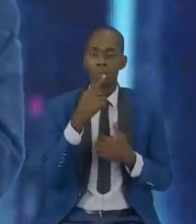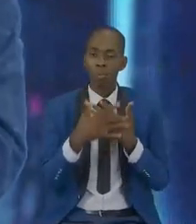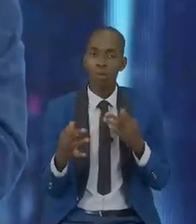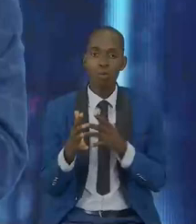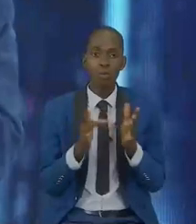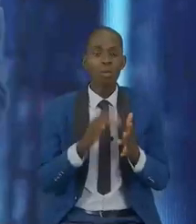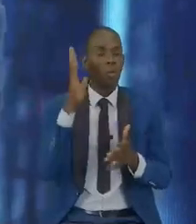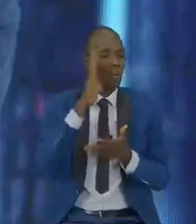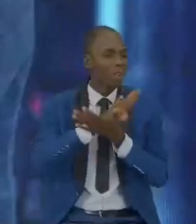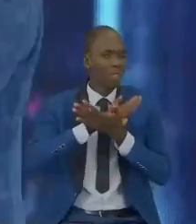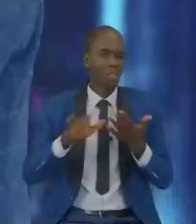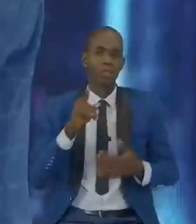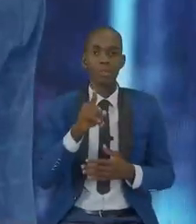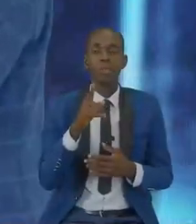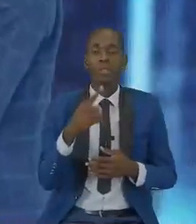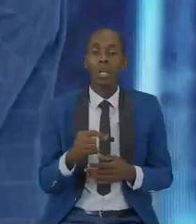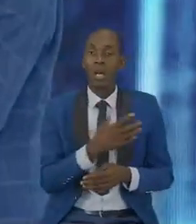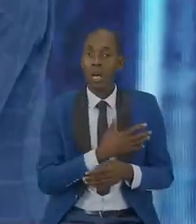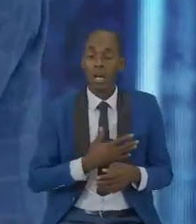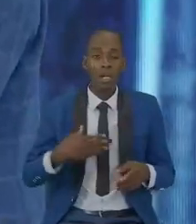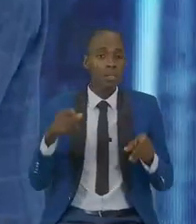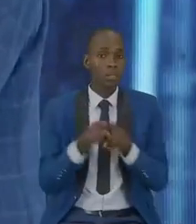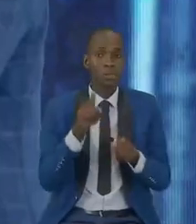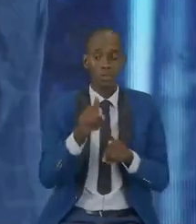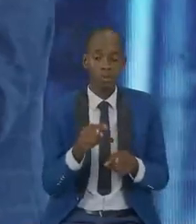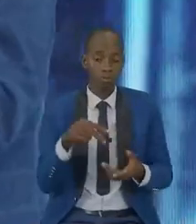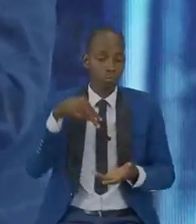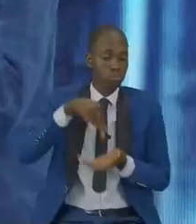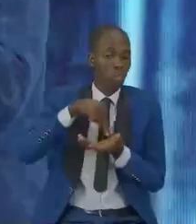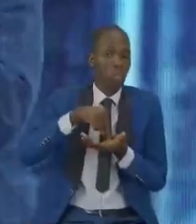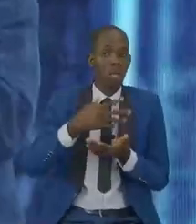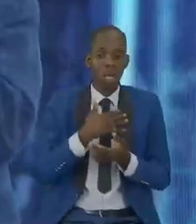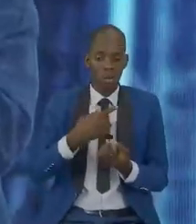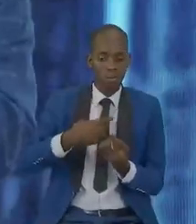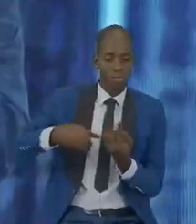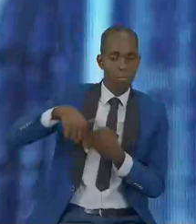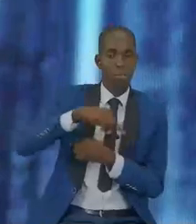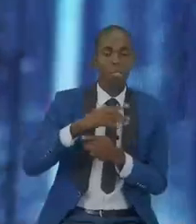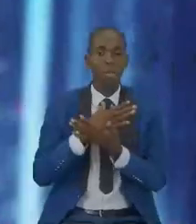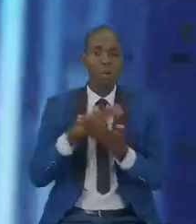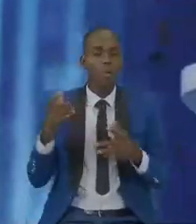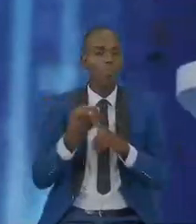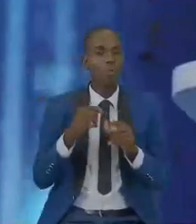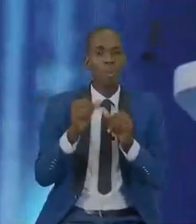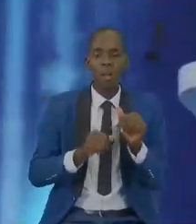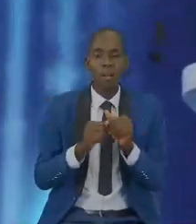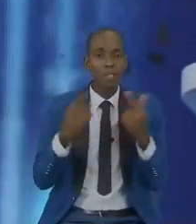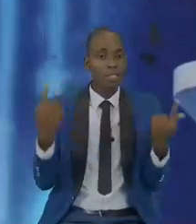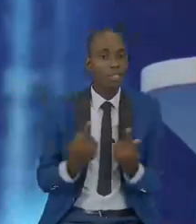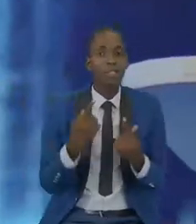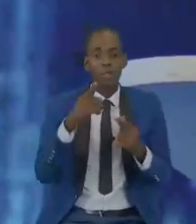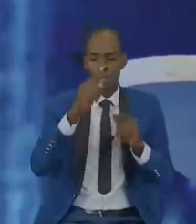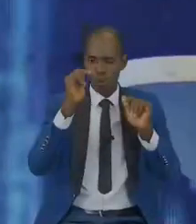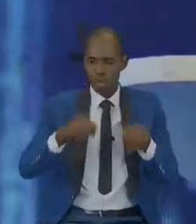Le sang de Jésus va te laver. Le sang de Jésus va te purifier. Comme tu te lèves et que tu